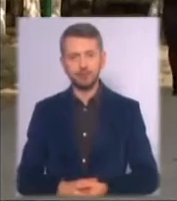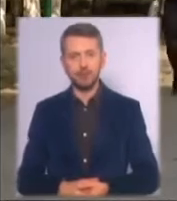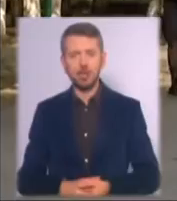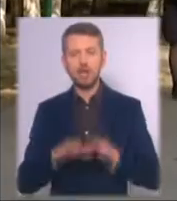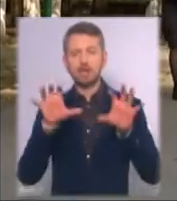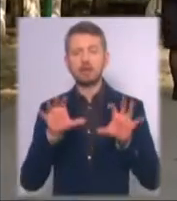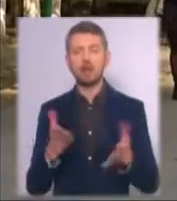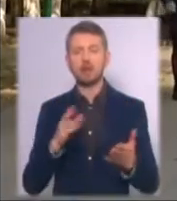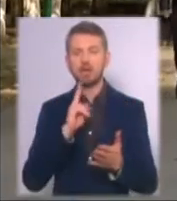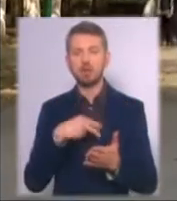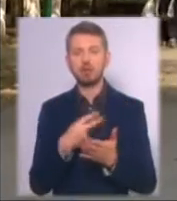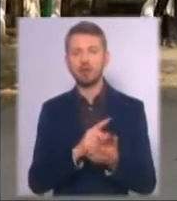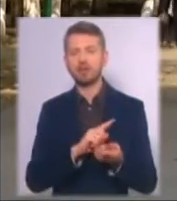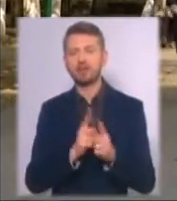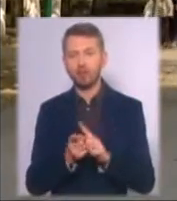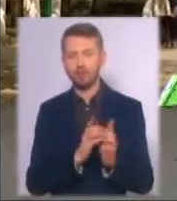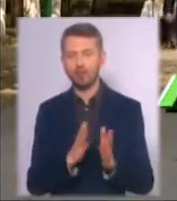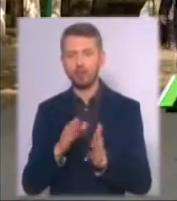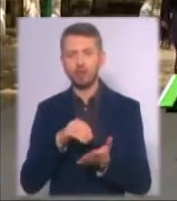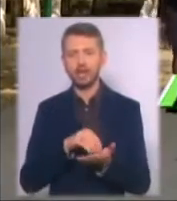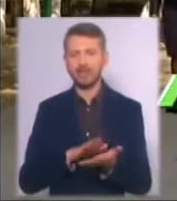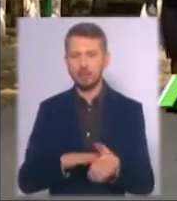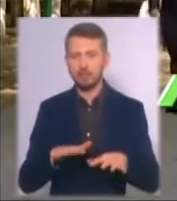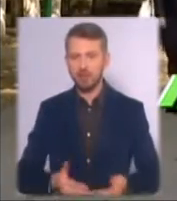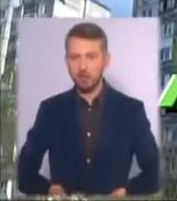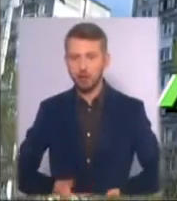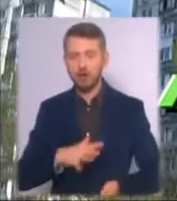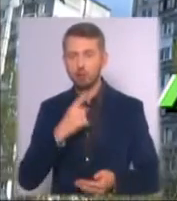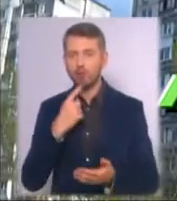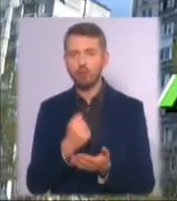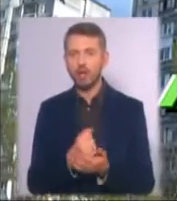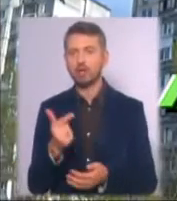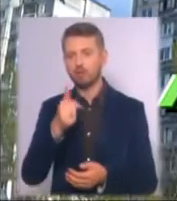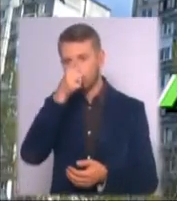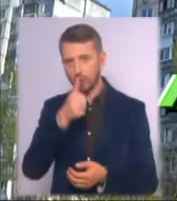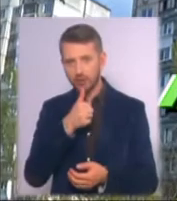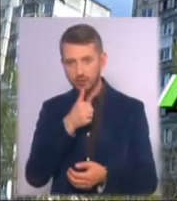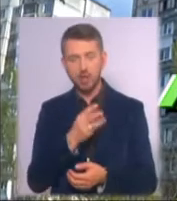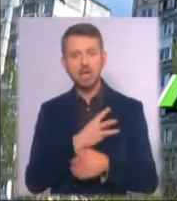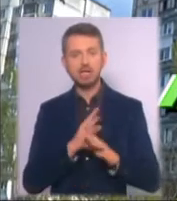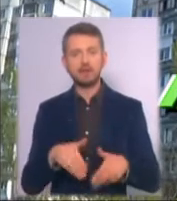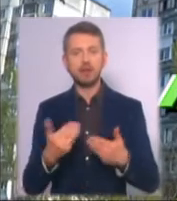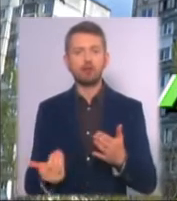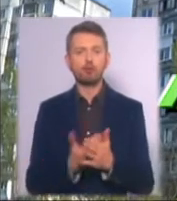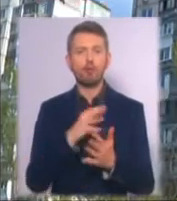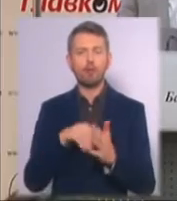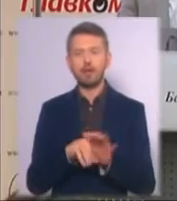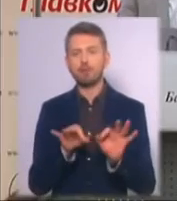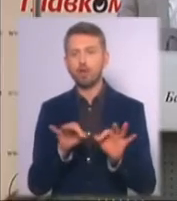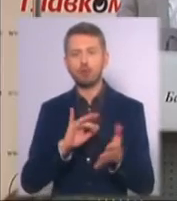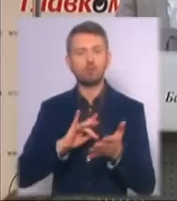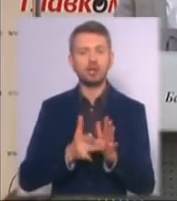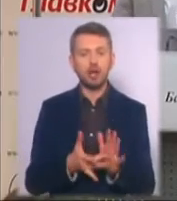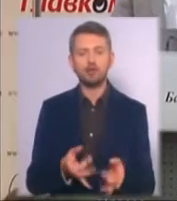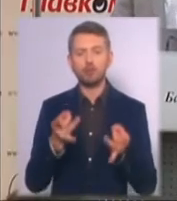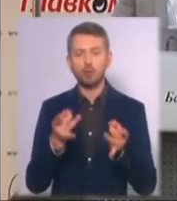Закон, який передбачає зміну в процедурі реєстрації місця проживання, був ухвалений ще у грудні. Ініціатори нововведень пояснюють, мета його –